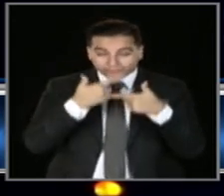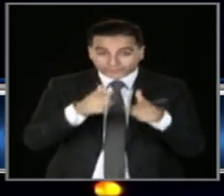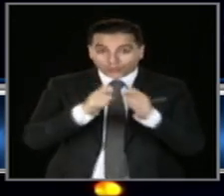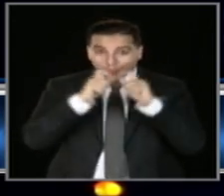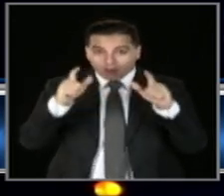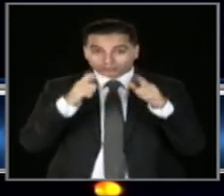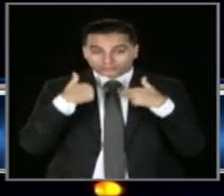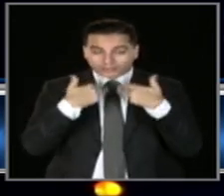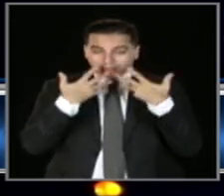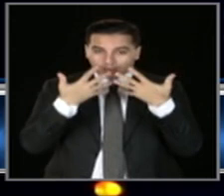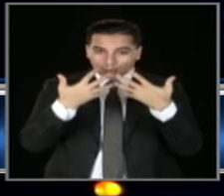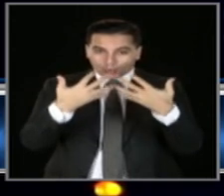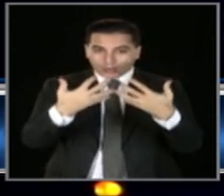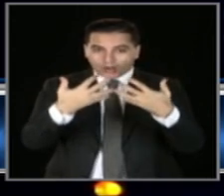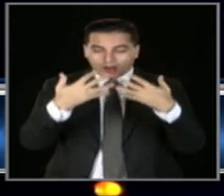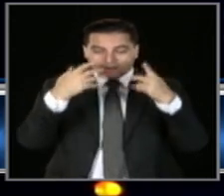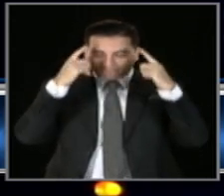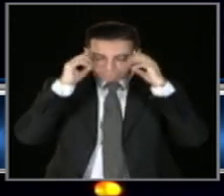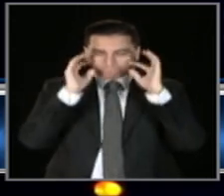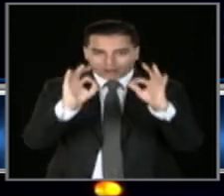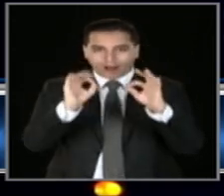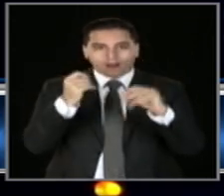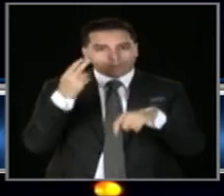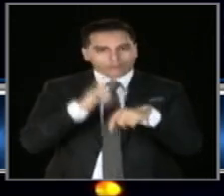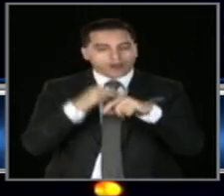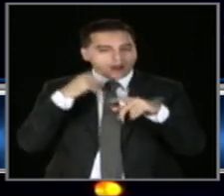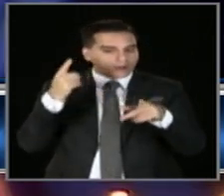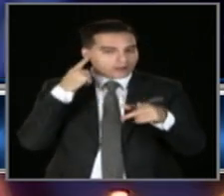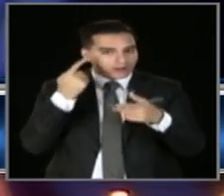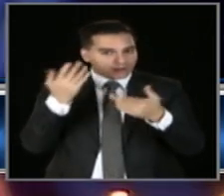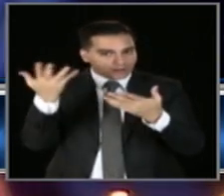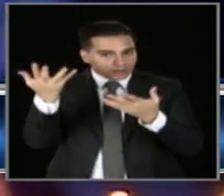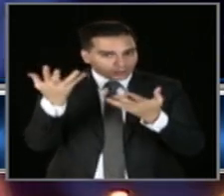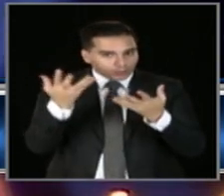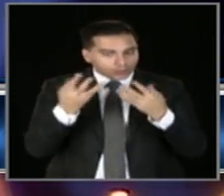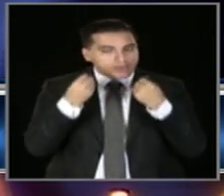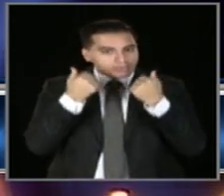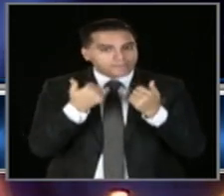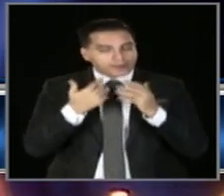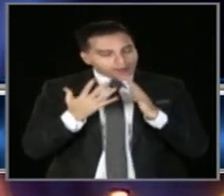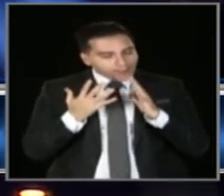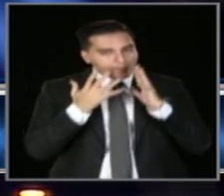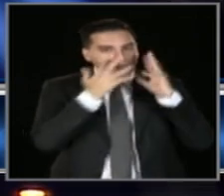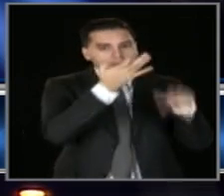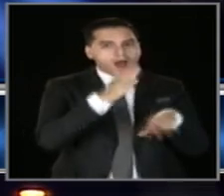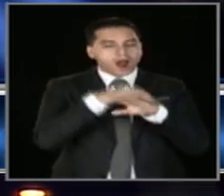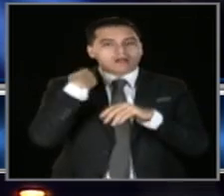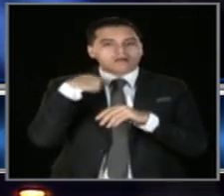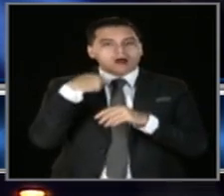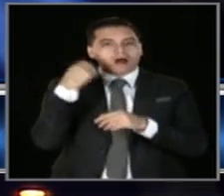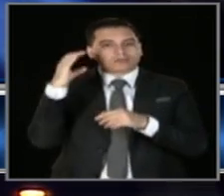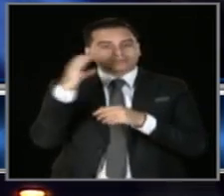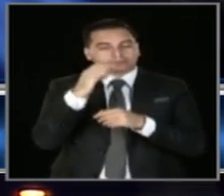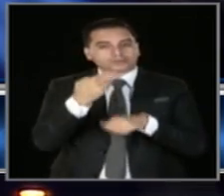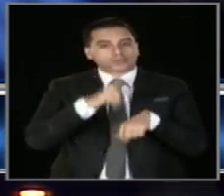لحضراتكم بتقولوه وأوعدكم اللي إحنا كتضامن مسؤولين عنه هنقدمه، وإن أنا هنقل كل مجال